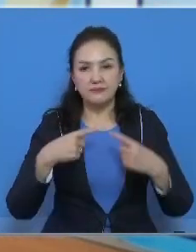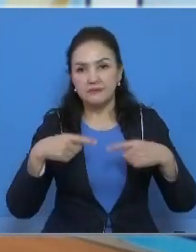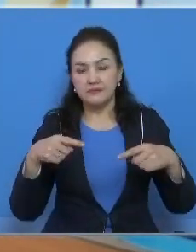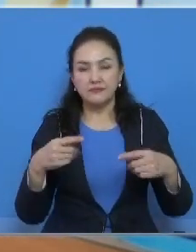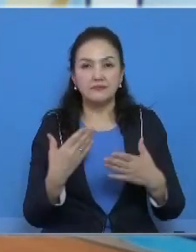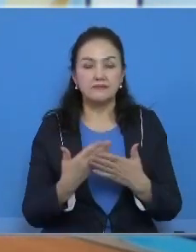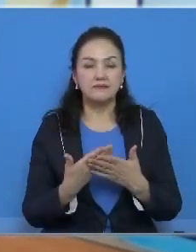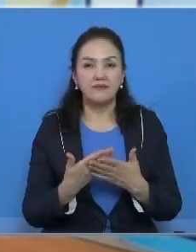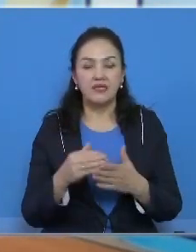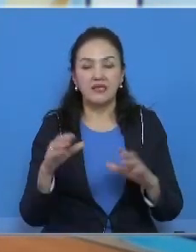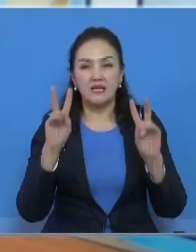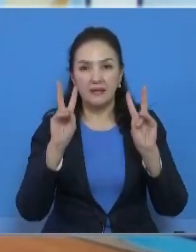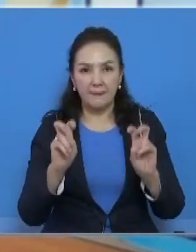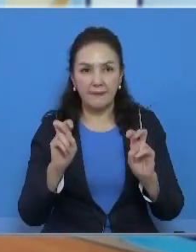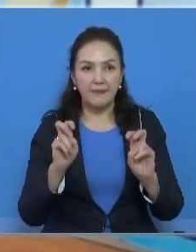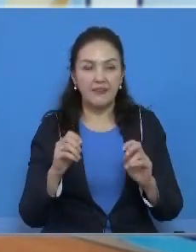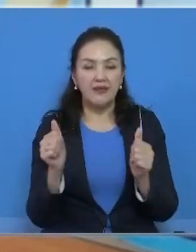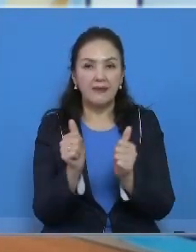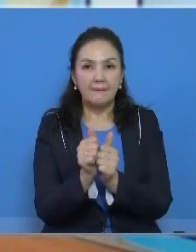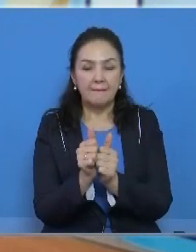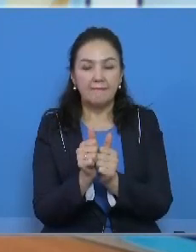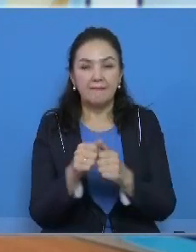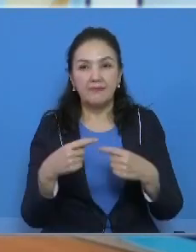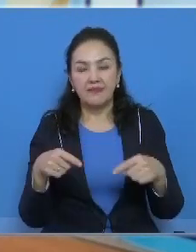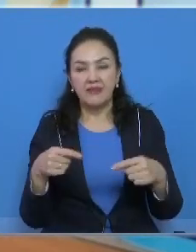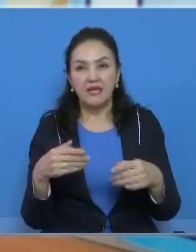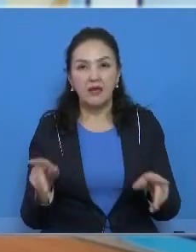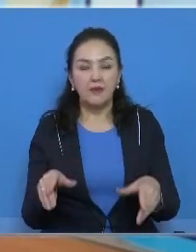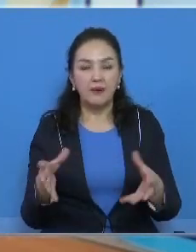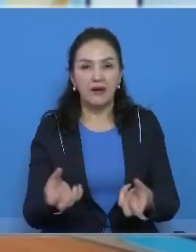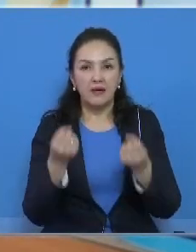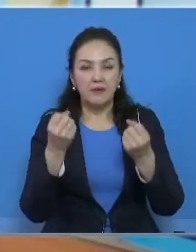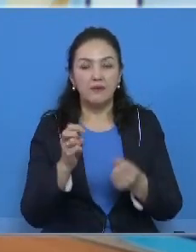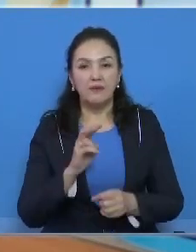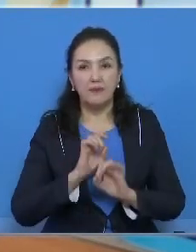осы Серіктің тақырыбына жақын кейбір мәселелер көтеріліп талқыланатын болады.